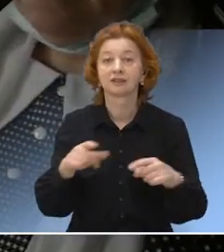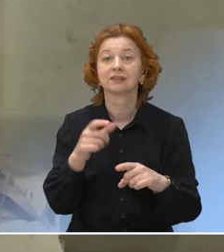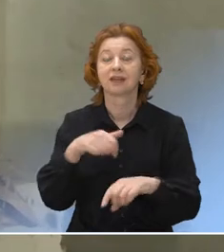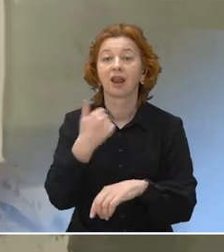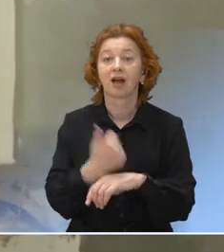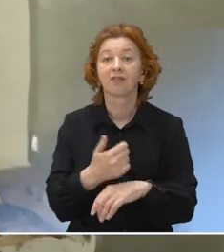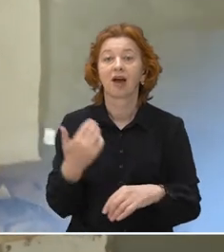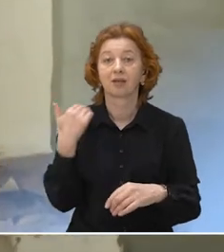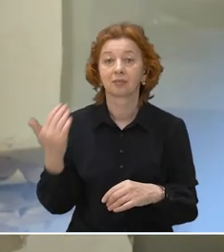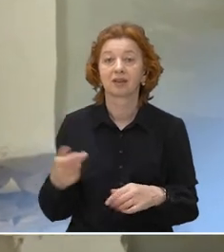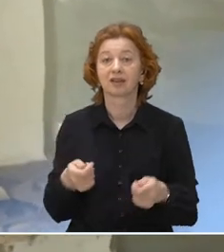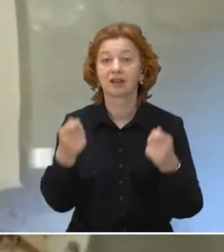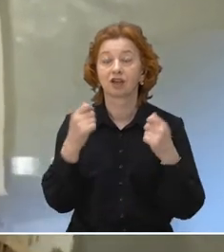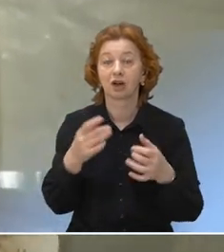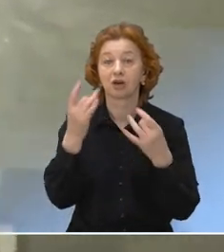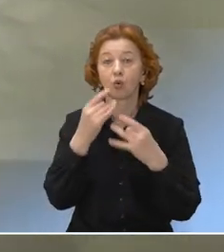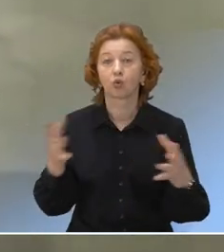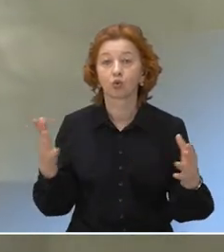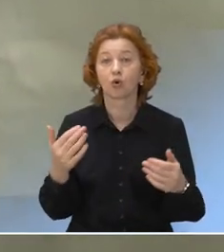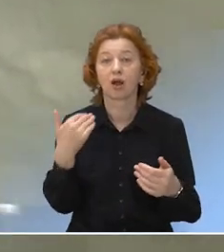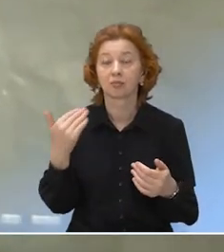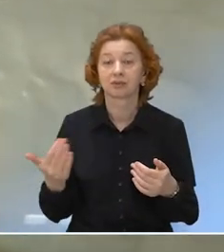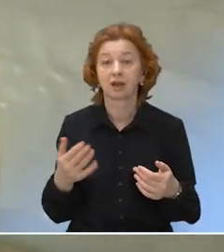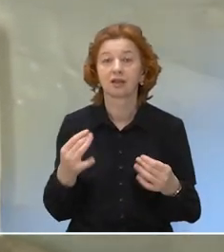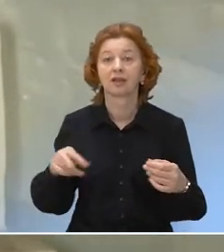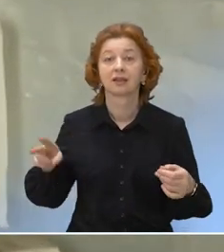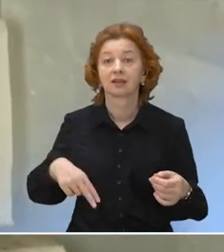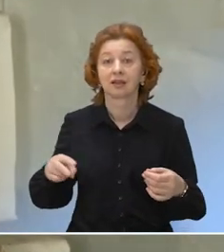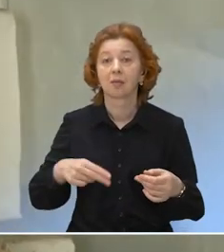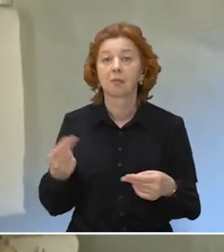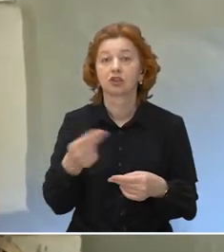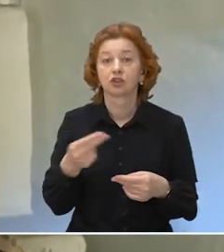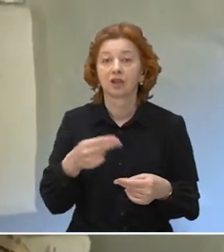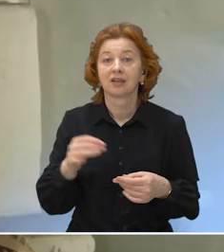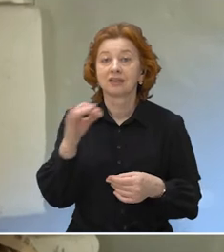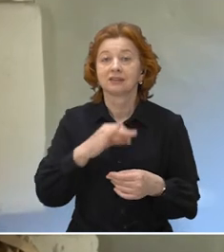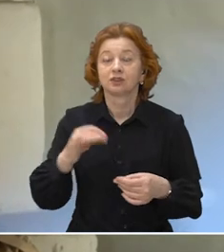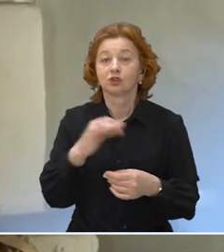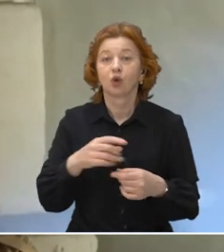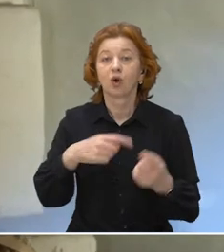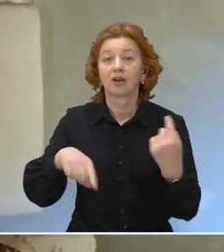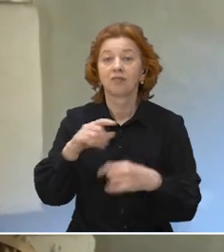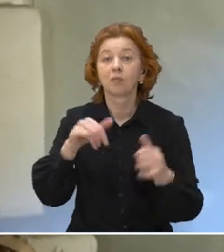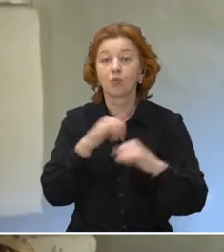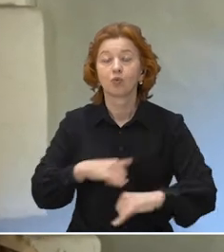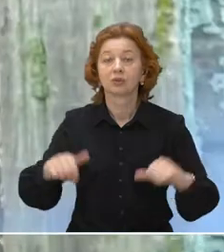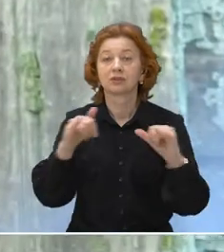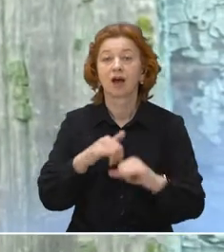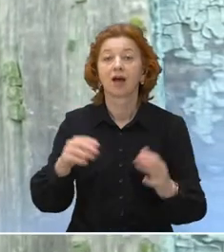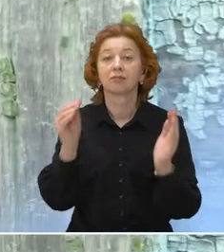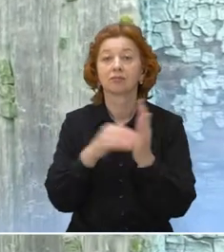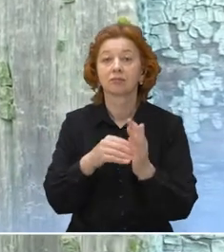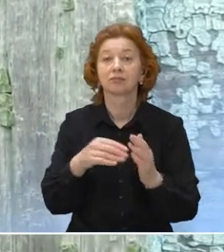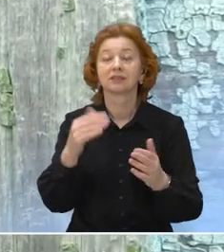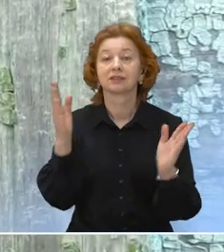Летник, глава администрации, начальник отдела культуры администрации района и директор Песчанокопского историко-краеведческого музея. На